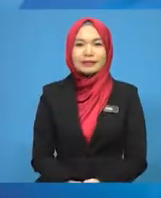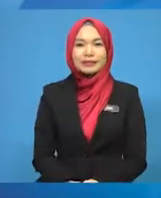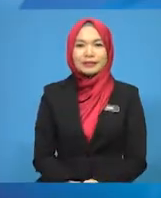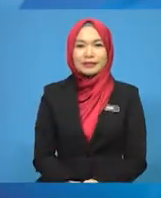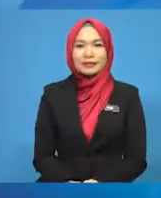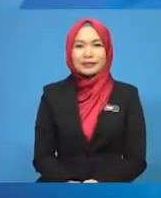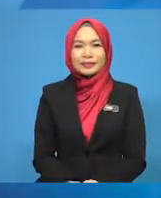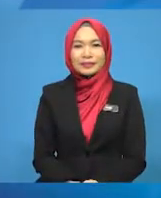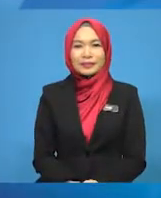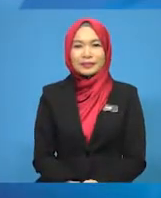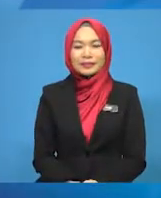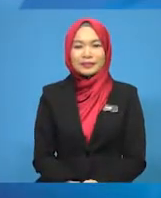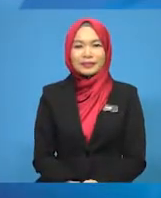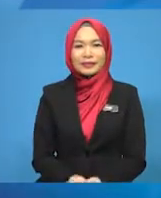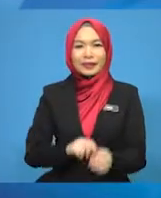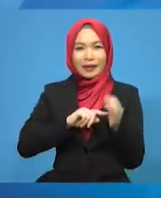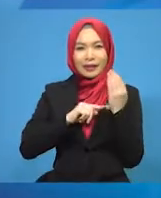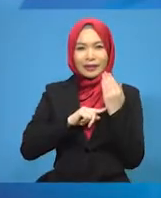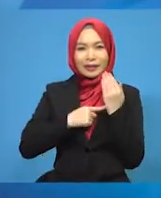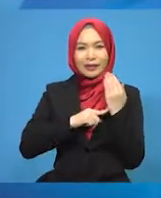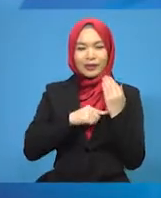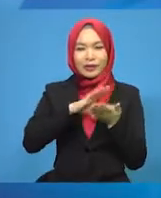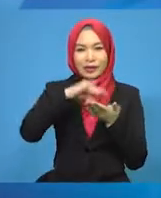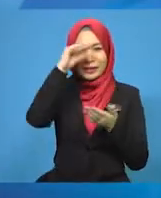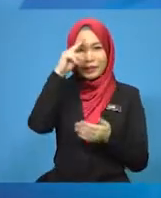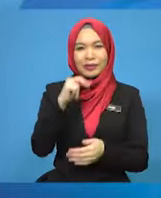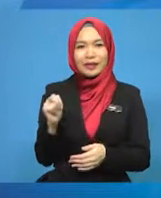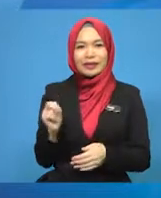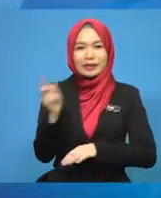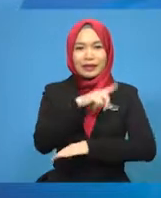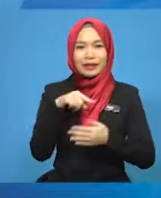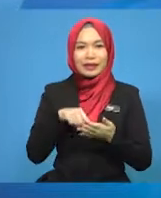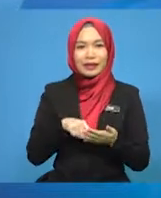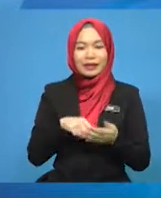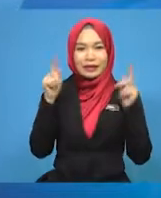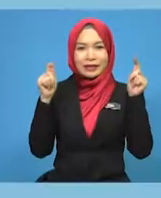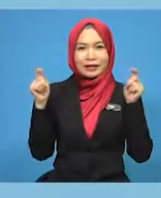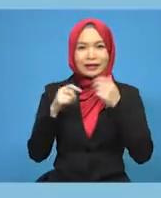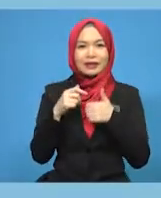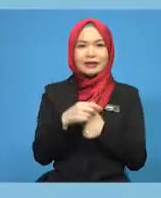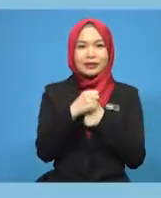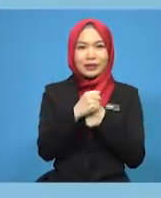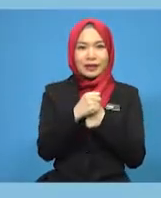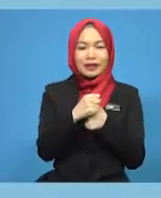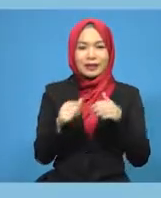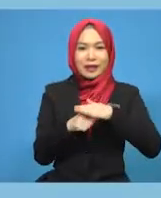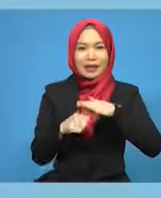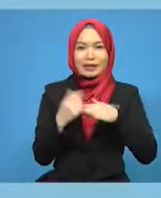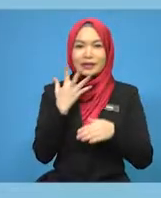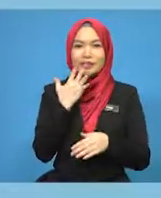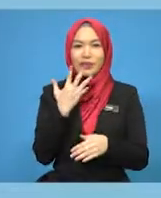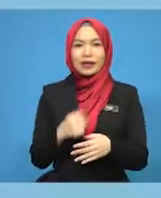Baiklah, mari kita mulakan pembelajaran kita pada hari ini dengan subtopik yang pertama, iaitu asas warna dalam